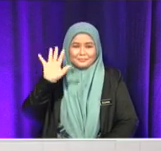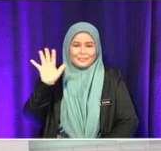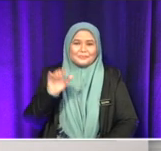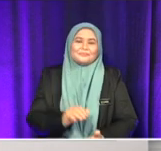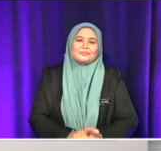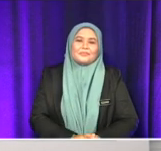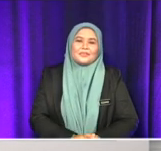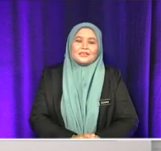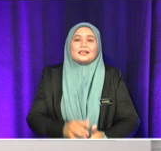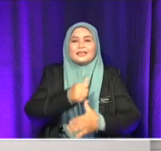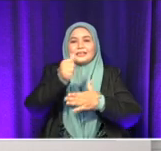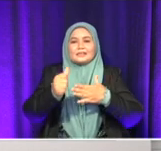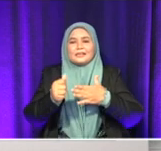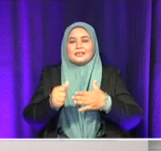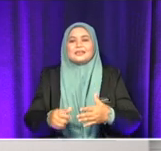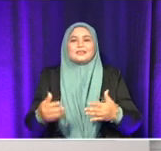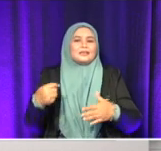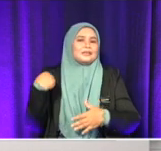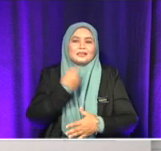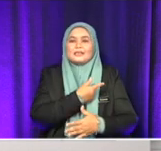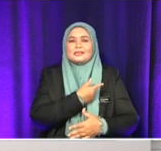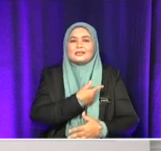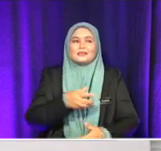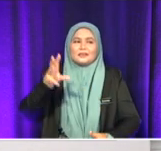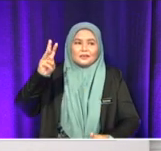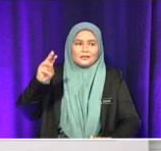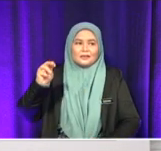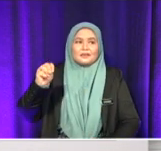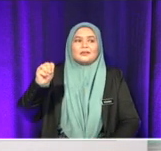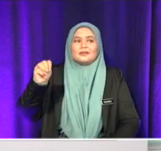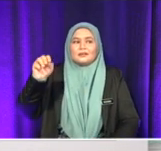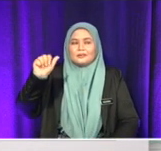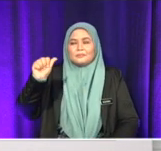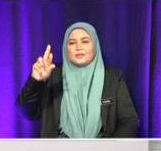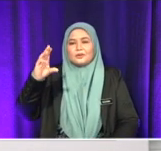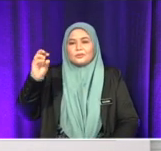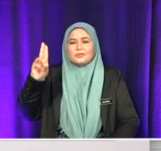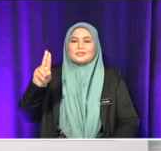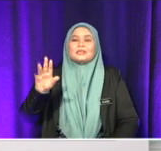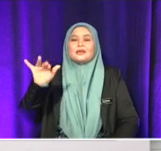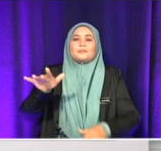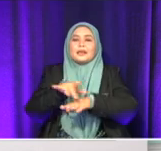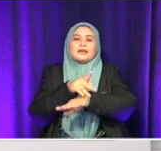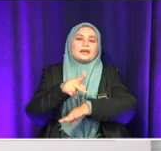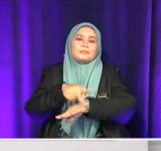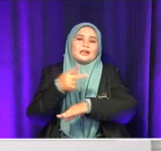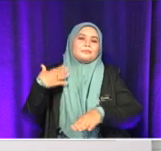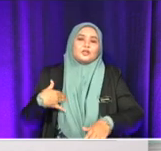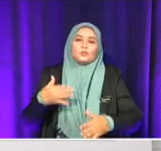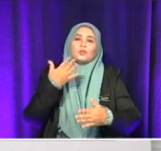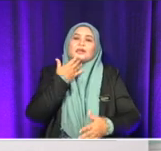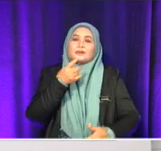dan akhir sekali kita ada markas Kong yang memakai baju merah baju merah